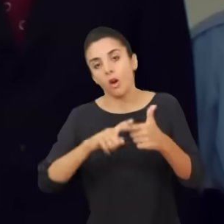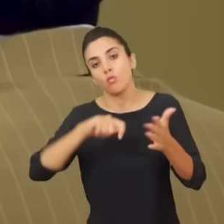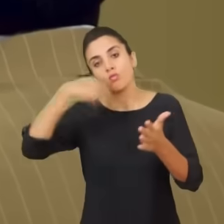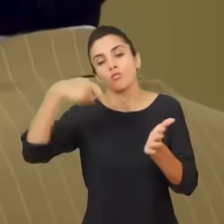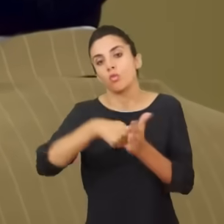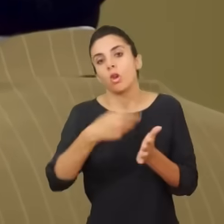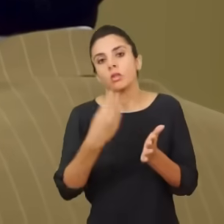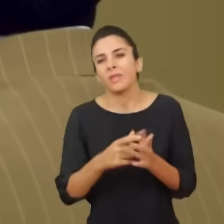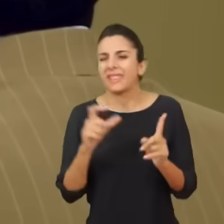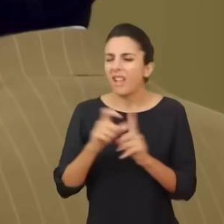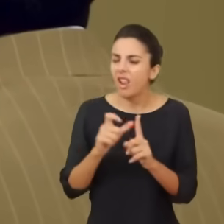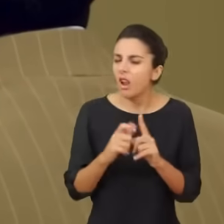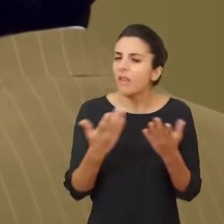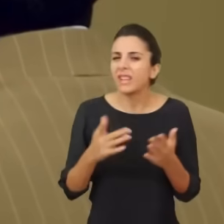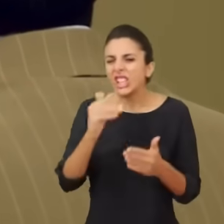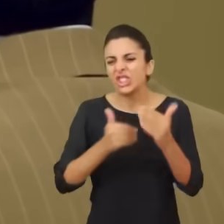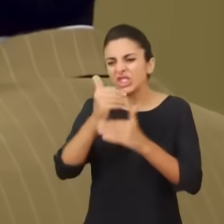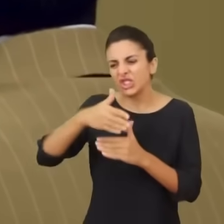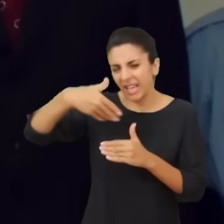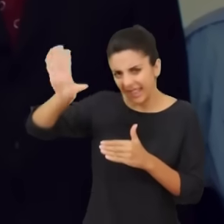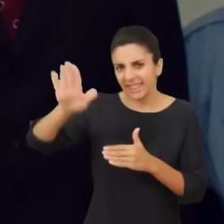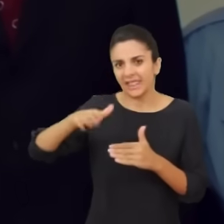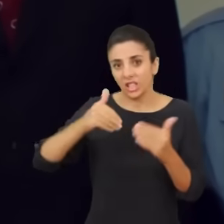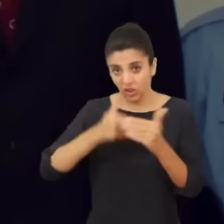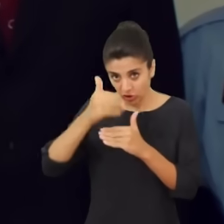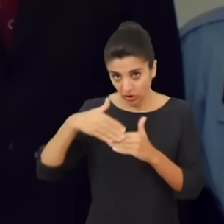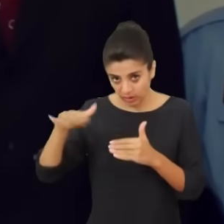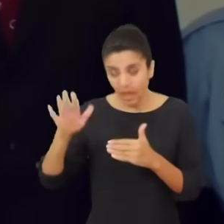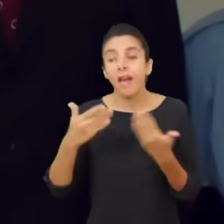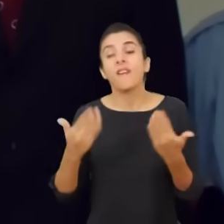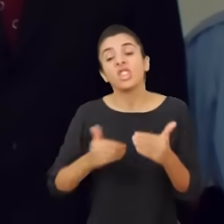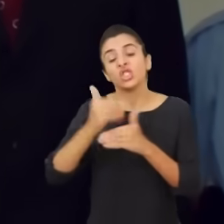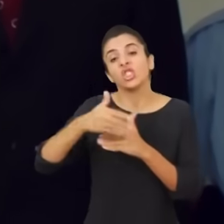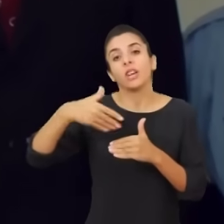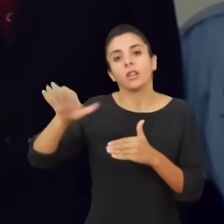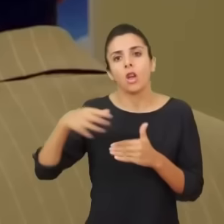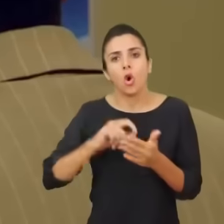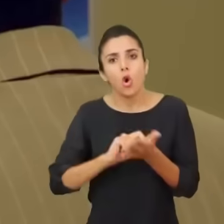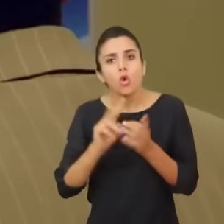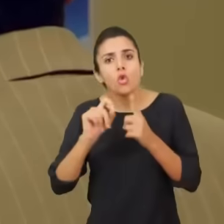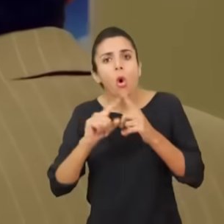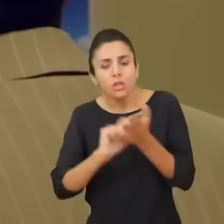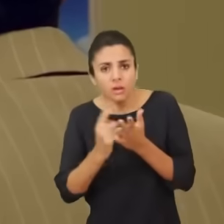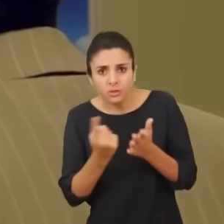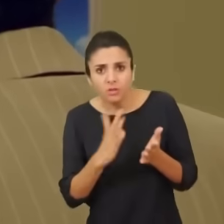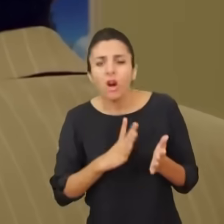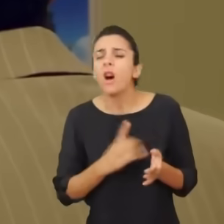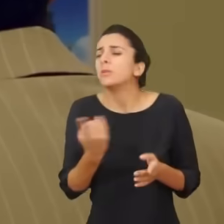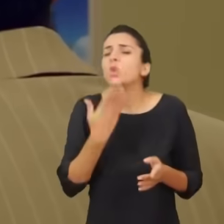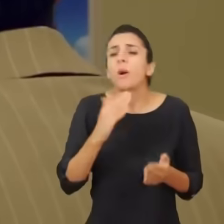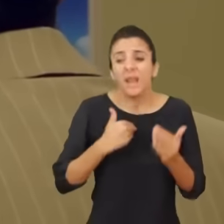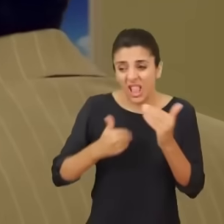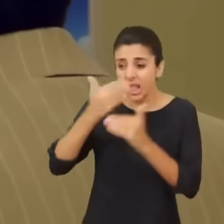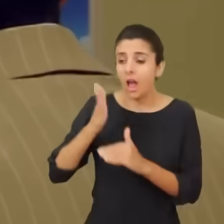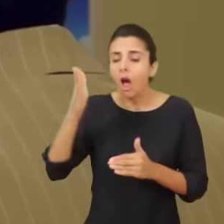Buyurun efendim. Siz dışarıda bekleyin Danyal. Dışarıda. Evet, dışarıda, dışarıda. Şey efendim, not almam gerekiyor. Not alman. Ben çıkınca